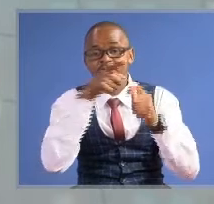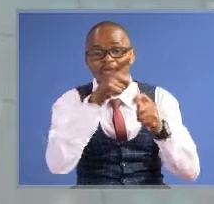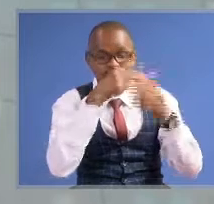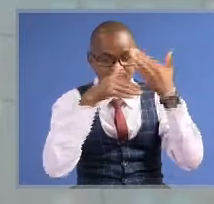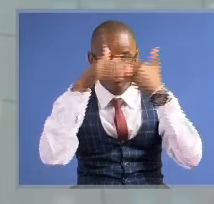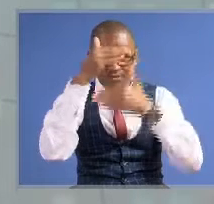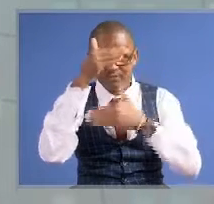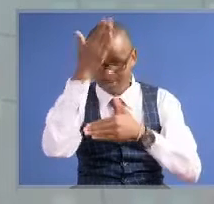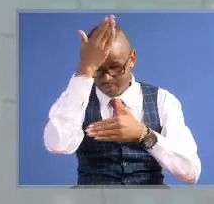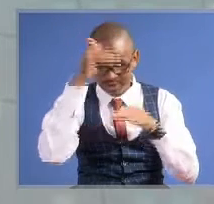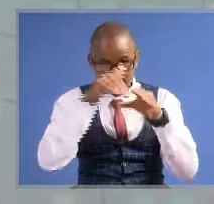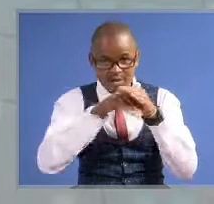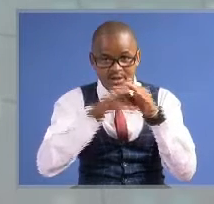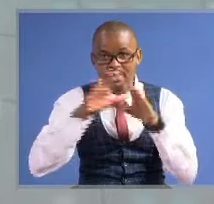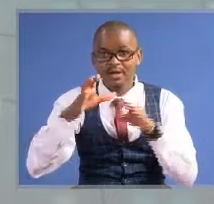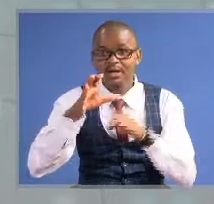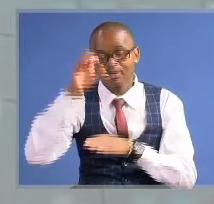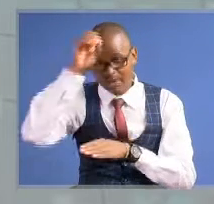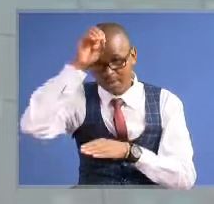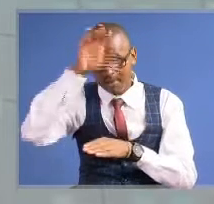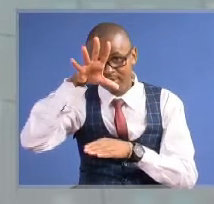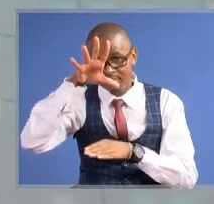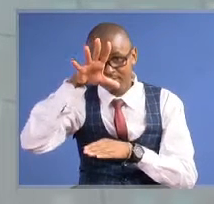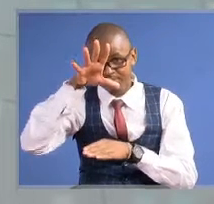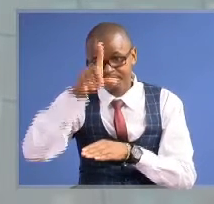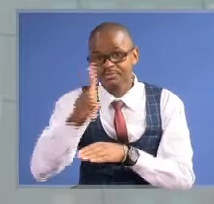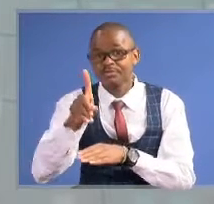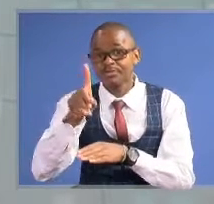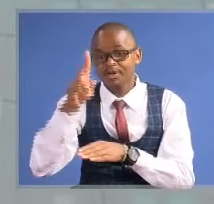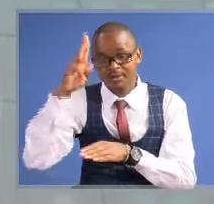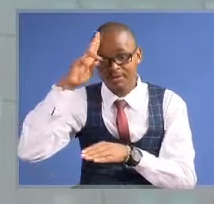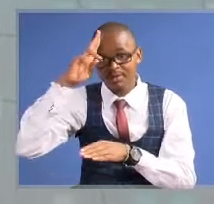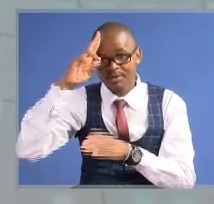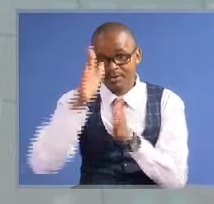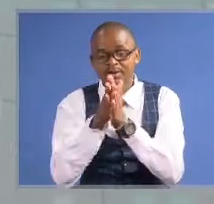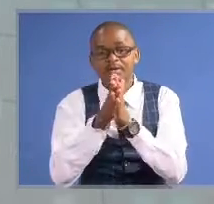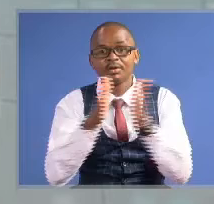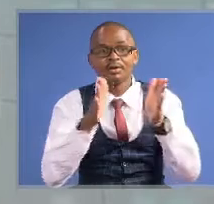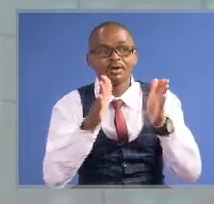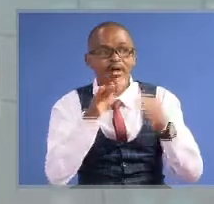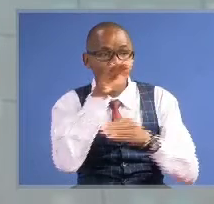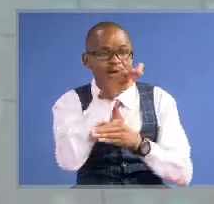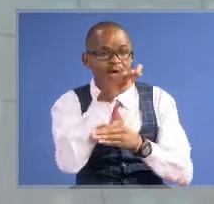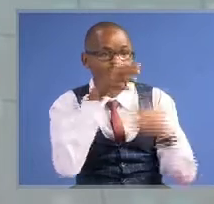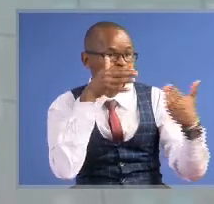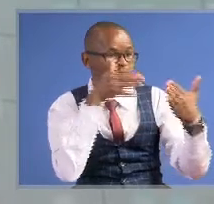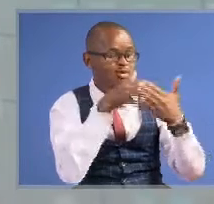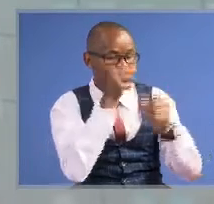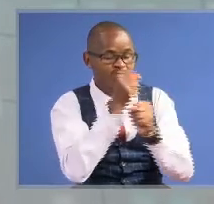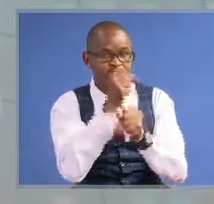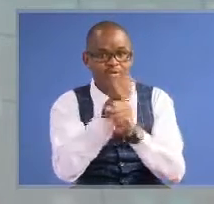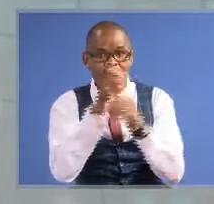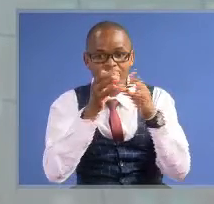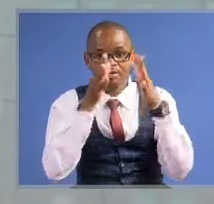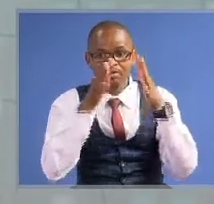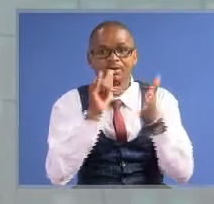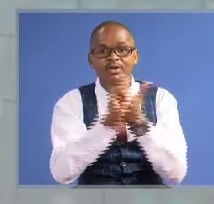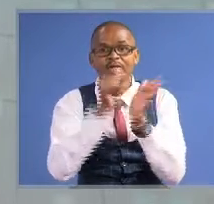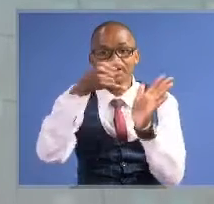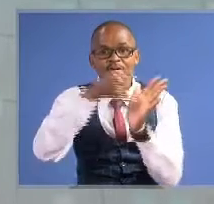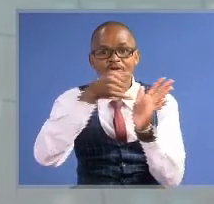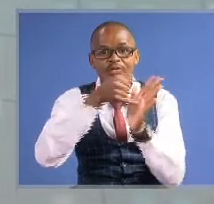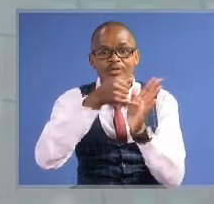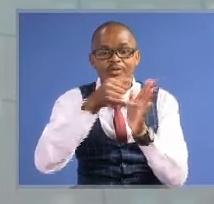chuo kikuu cha JKUAT katika kaunti ya Kiambu. Anajiri huku Inspekta Jenerali wa polisi akiamrisha kusimamishwa kazi kwa maafisa